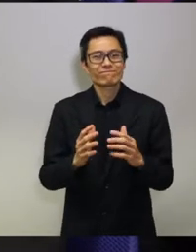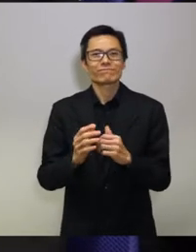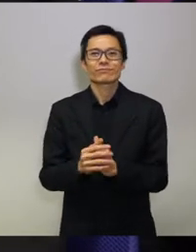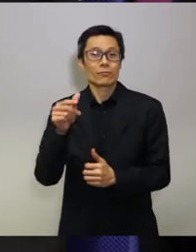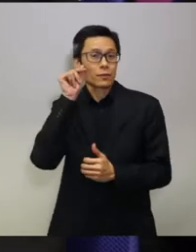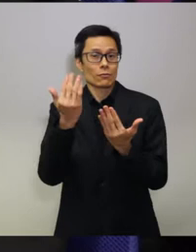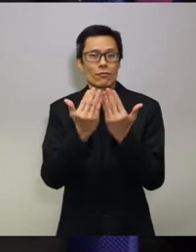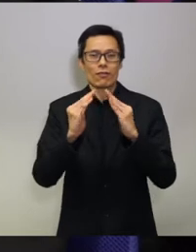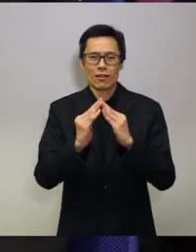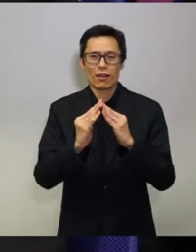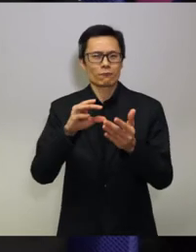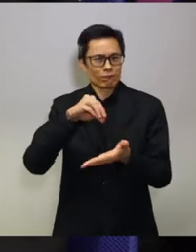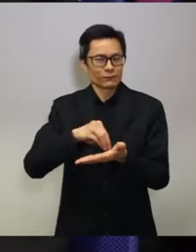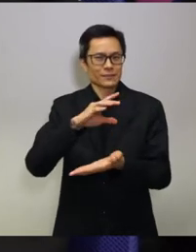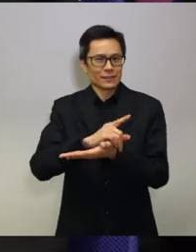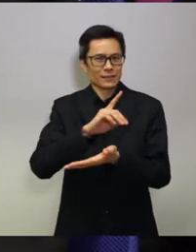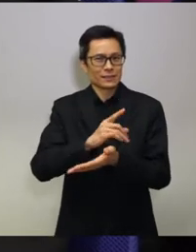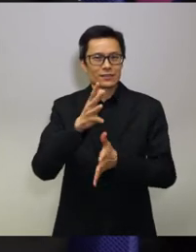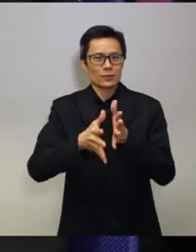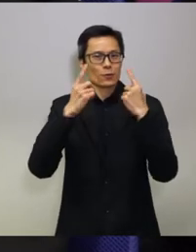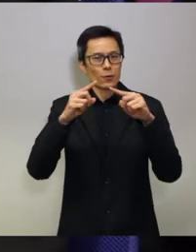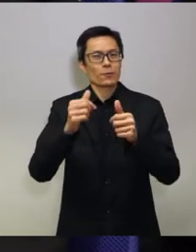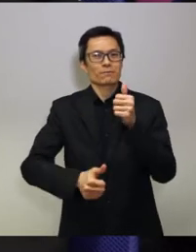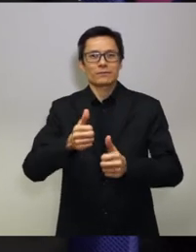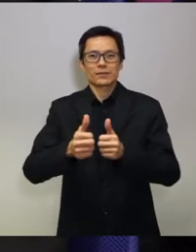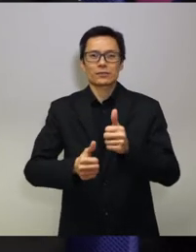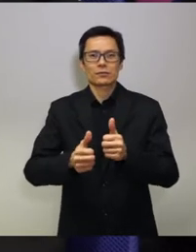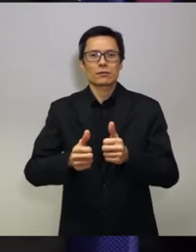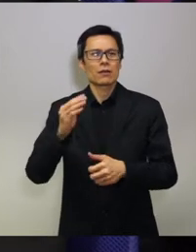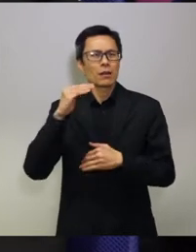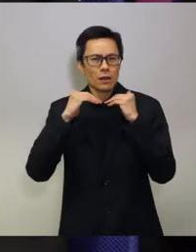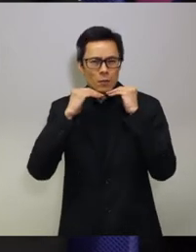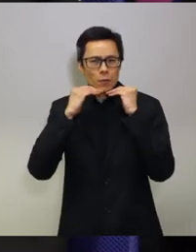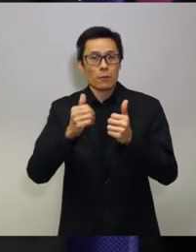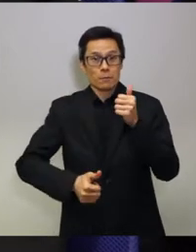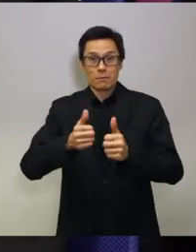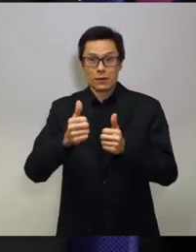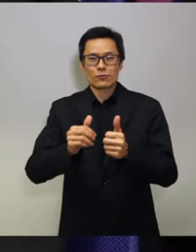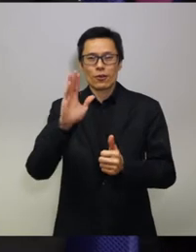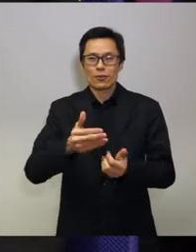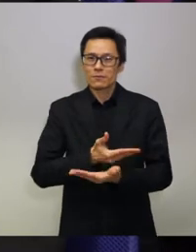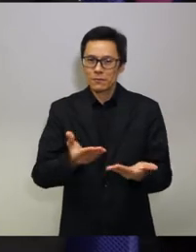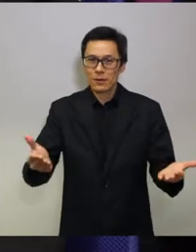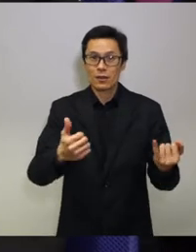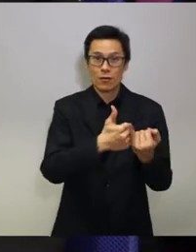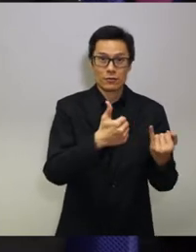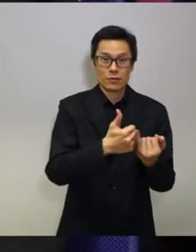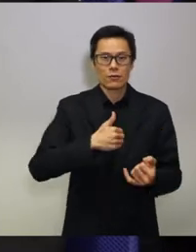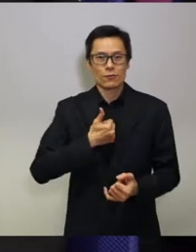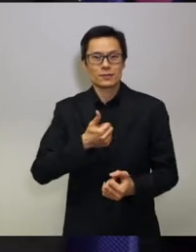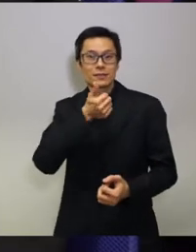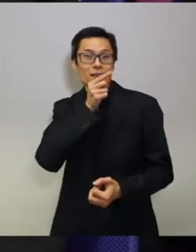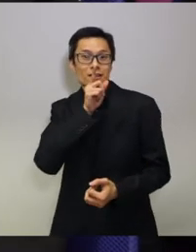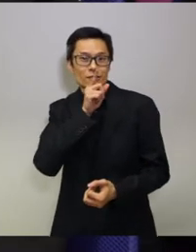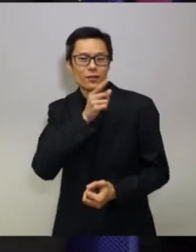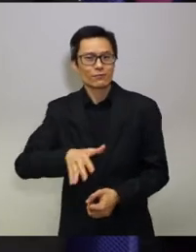所以我哋啟龍學校決定每一年都會繼續舉辦手語歌比賽，希望透過比賽向學生、老師、家長